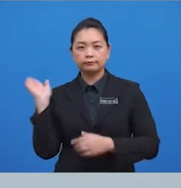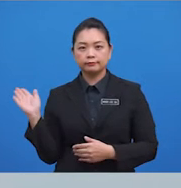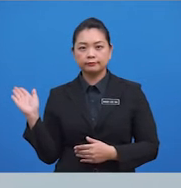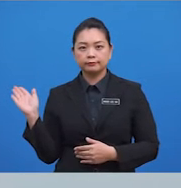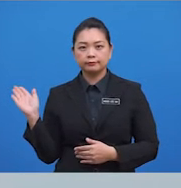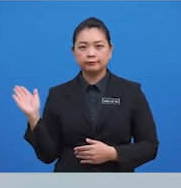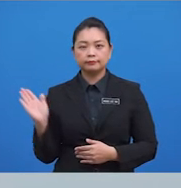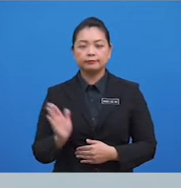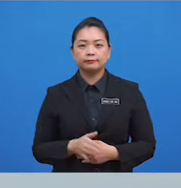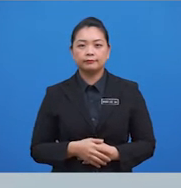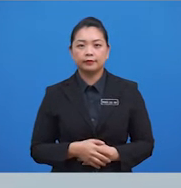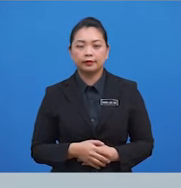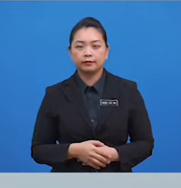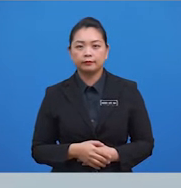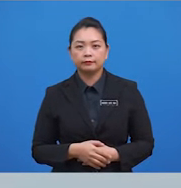soalan keempat.